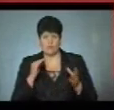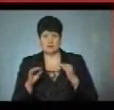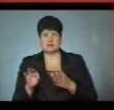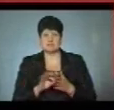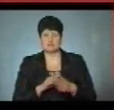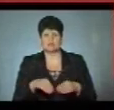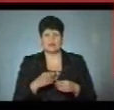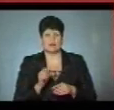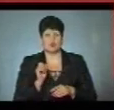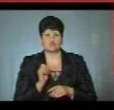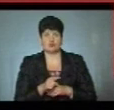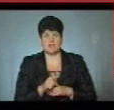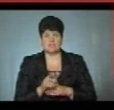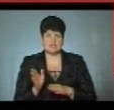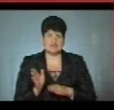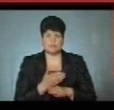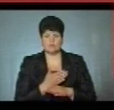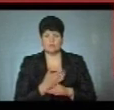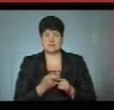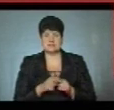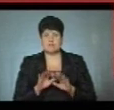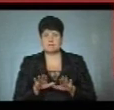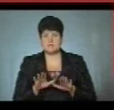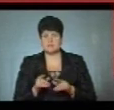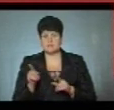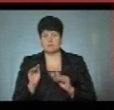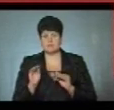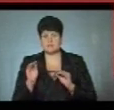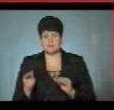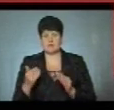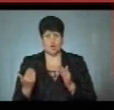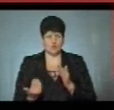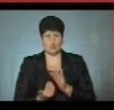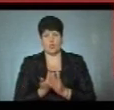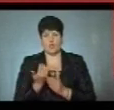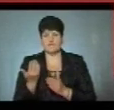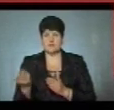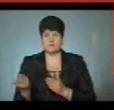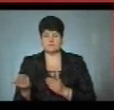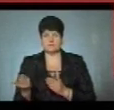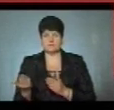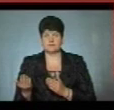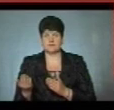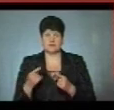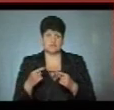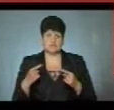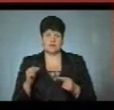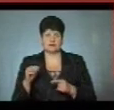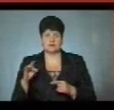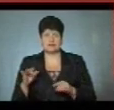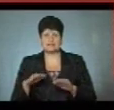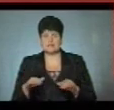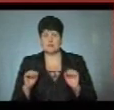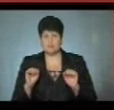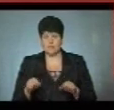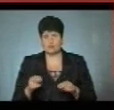дано розпорядження і демонтовано на це місце, на сьогоднішній день поставлені нові ті чи інші атракціони, де діти